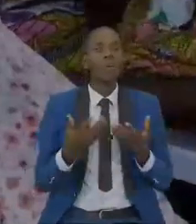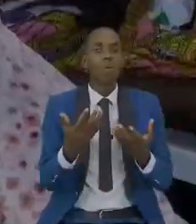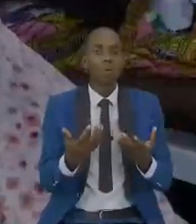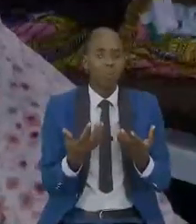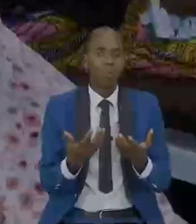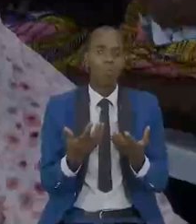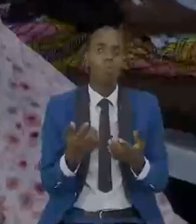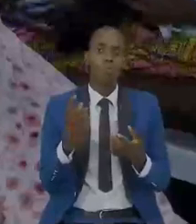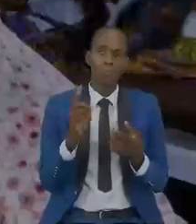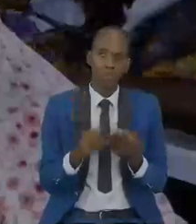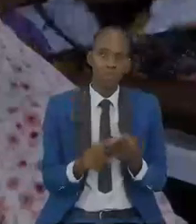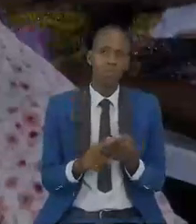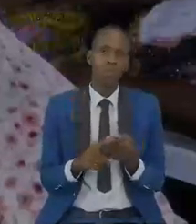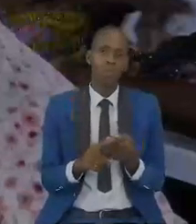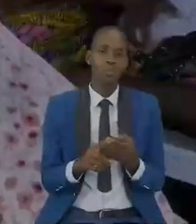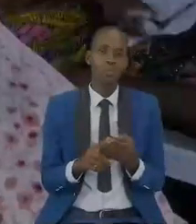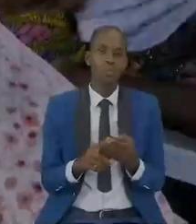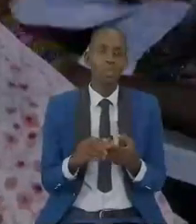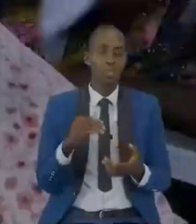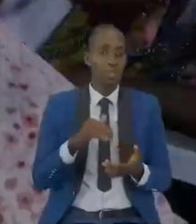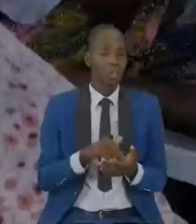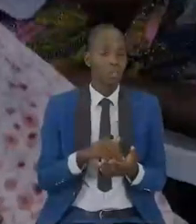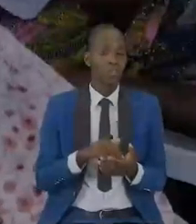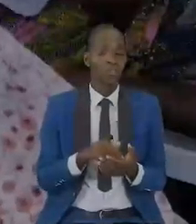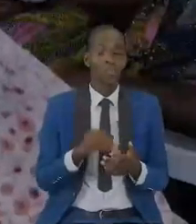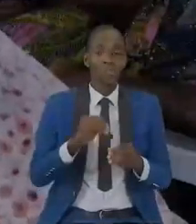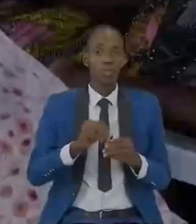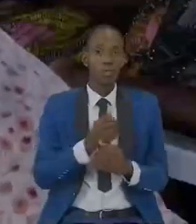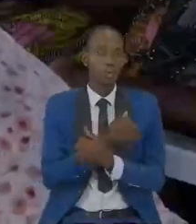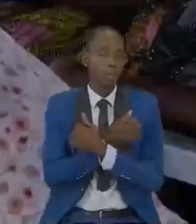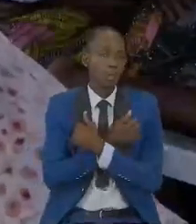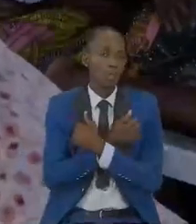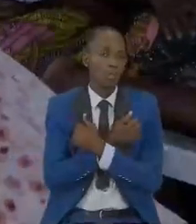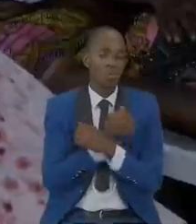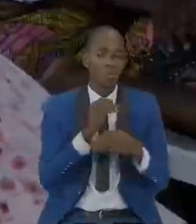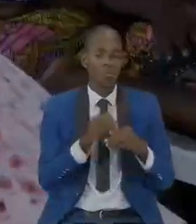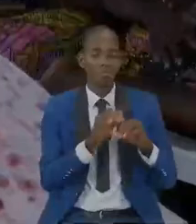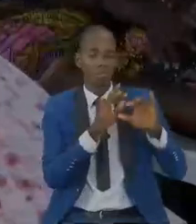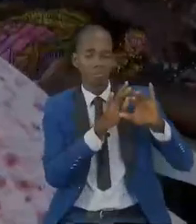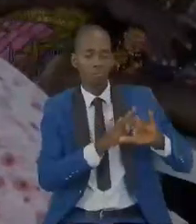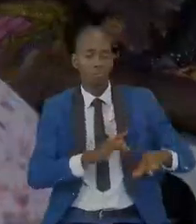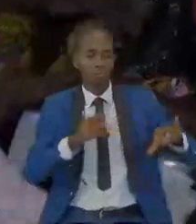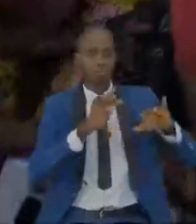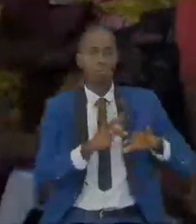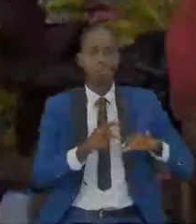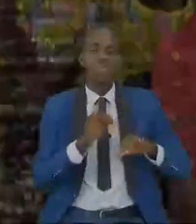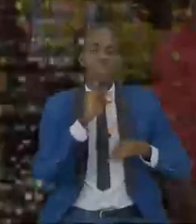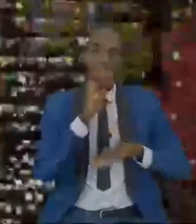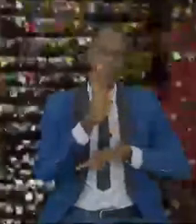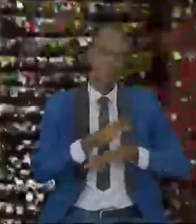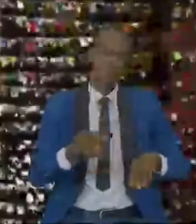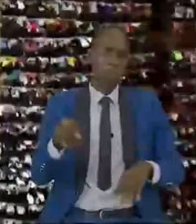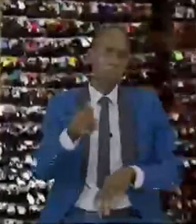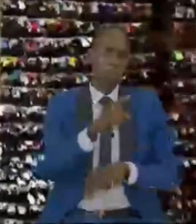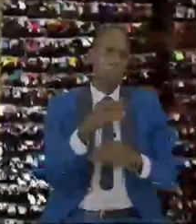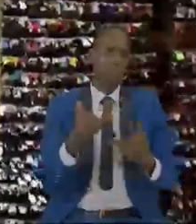et les yeux fermés. Une fois encore, par amour et par miséricorde et par